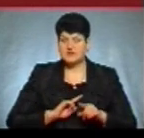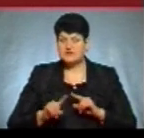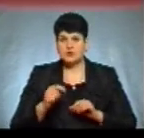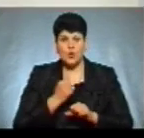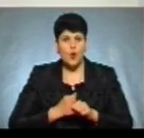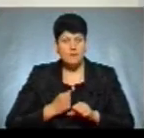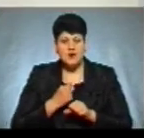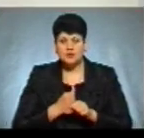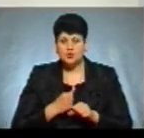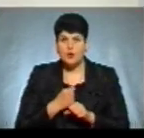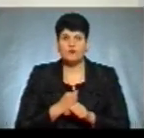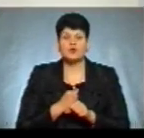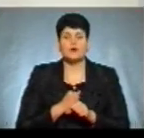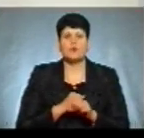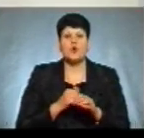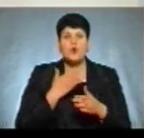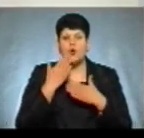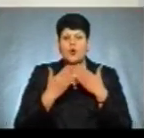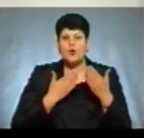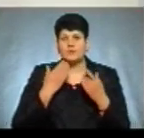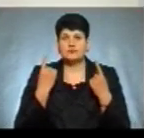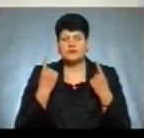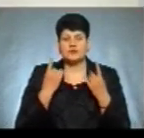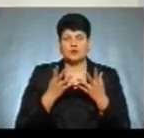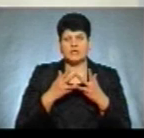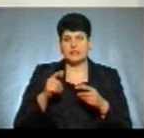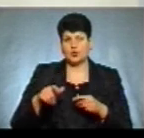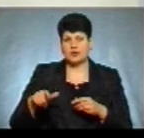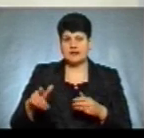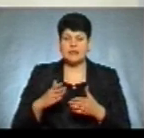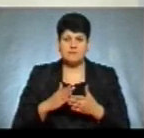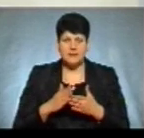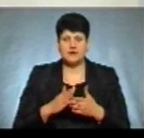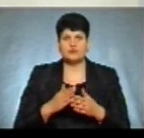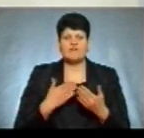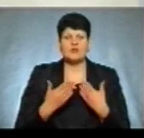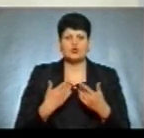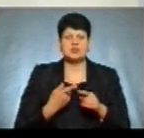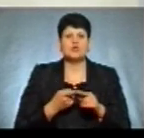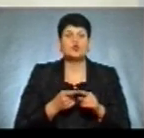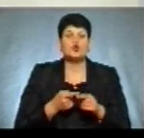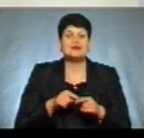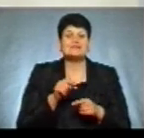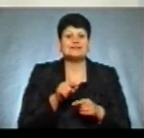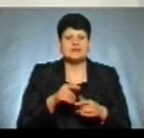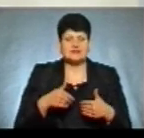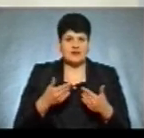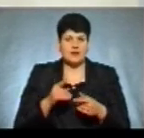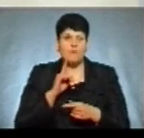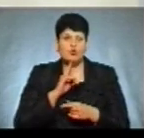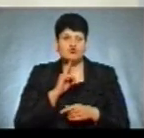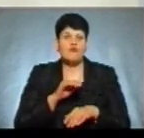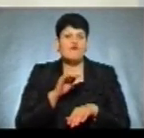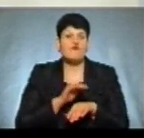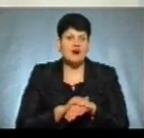опрацьовуємо, опитуємо значну кількість людей, які мають відношення до цих звернень. Поки що фактів